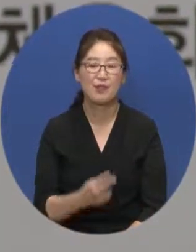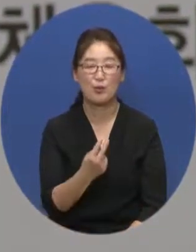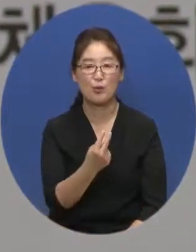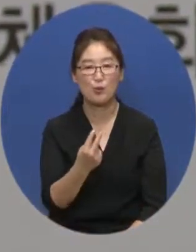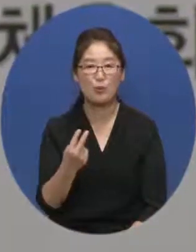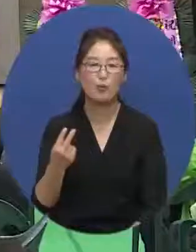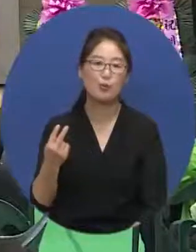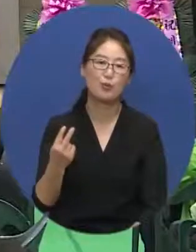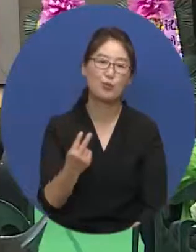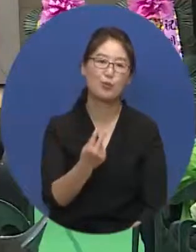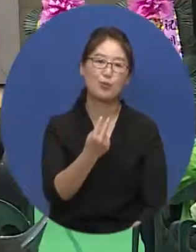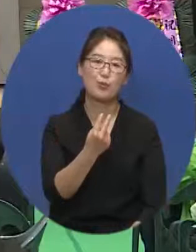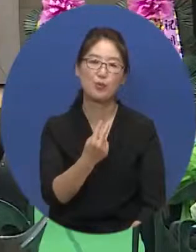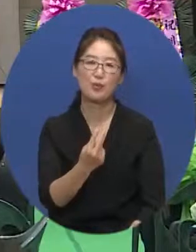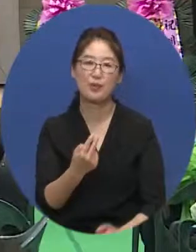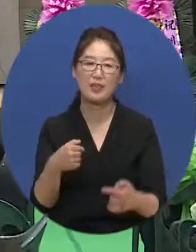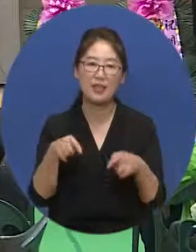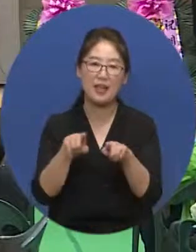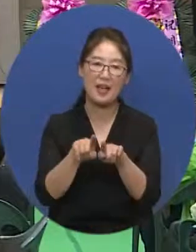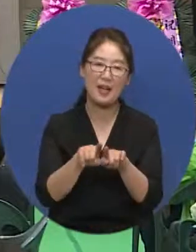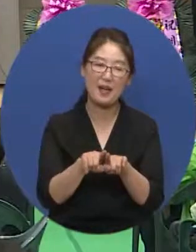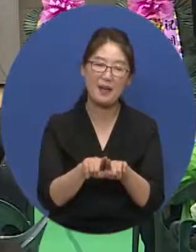둘이라면 더 좋은